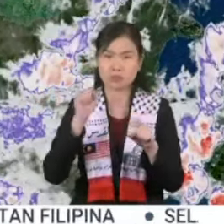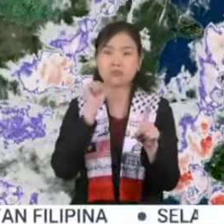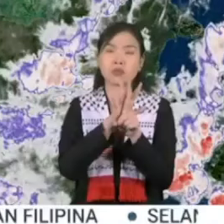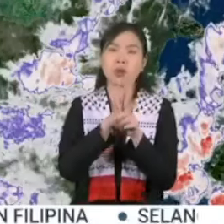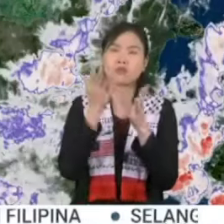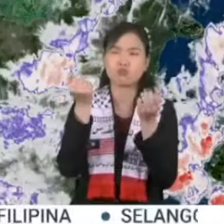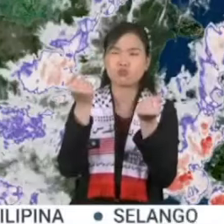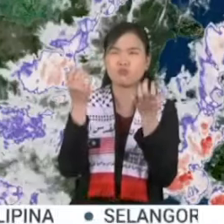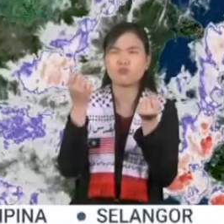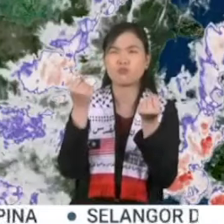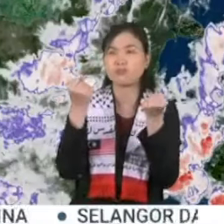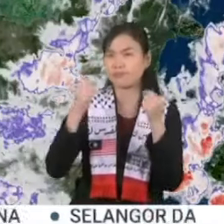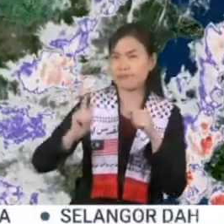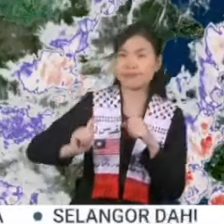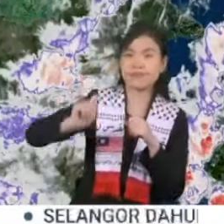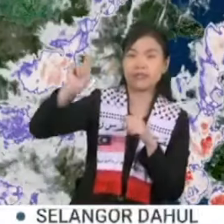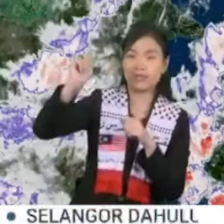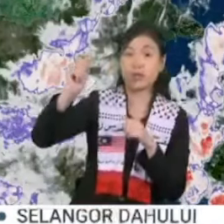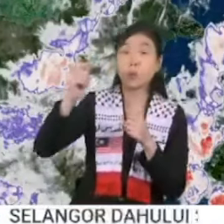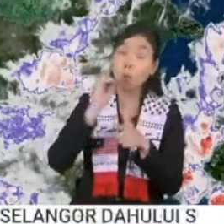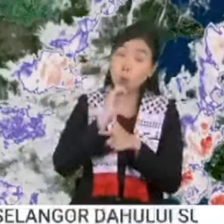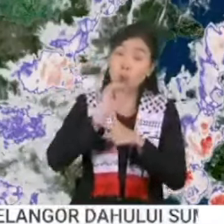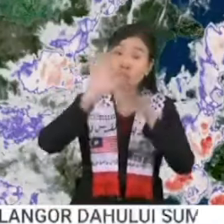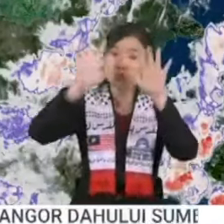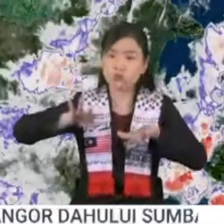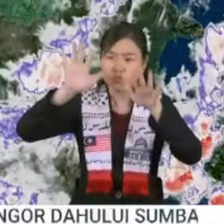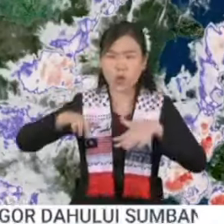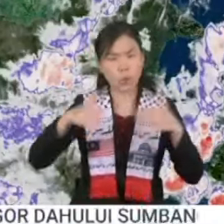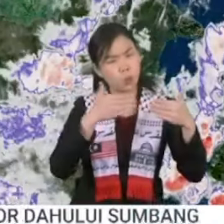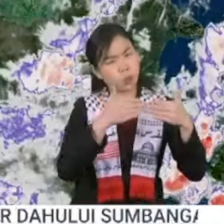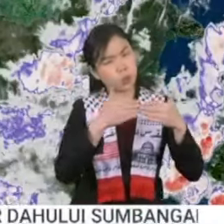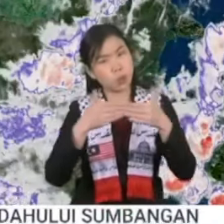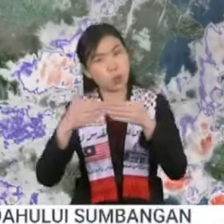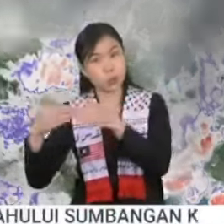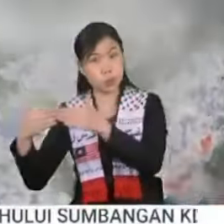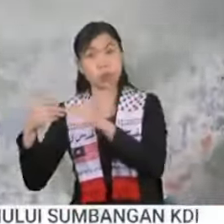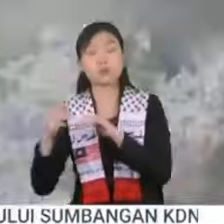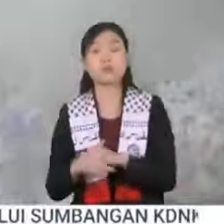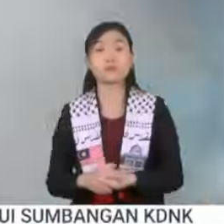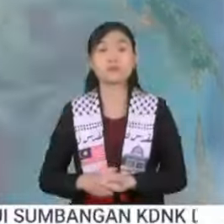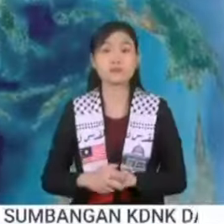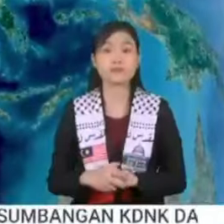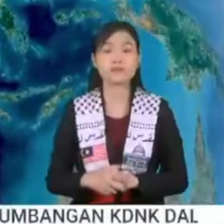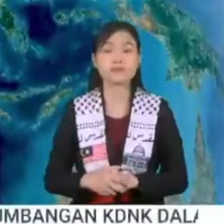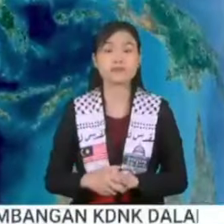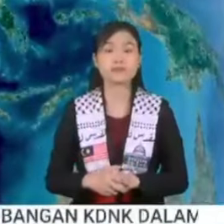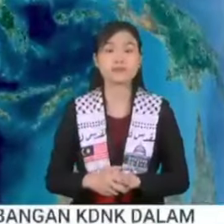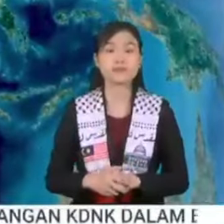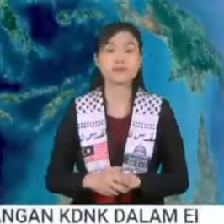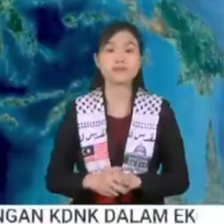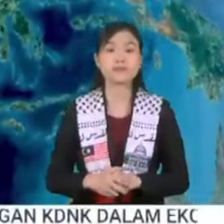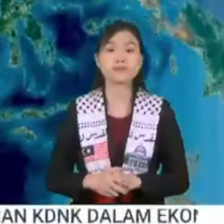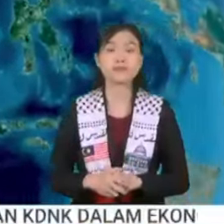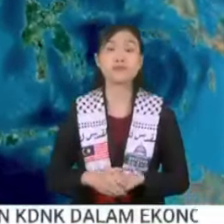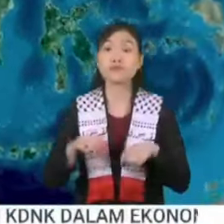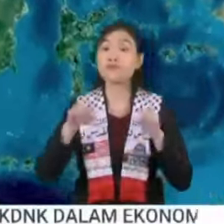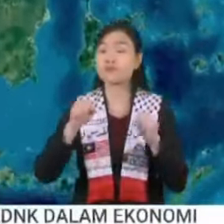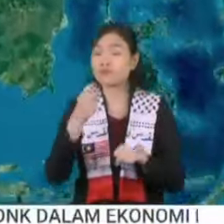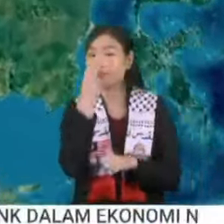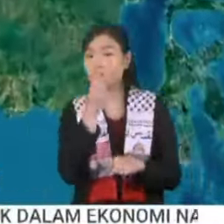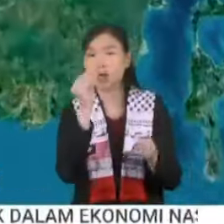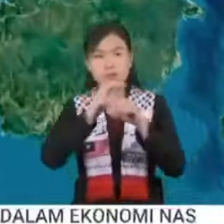tinggi serta hujan yang berpanjangan di kawasan-kawasan berkenaan. Hal ini dapat kita perhatikan dengan